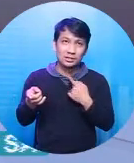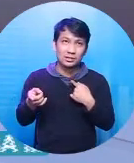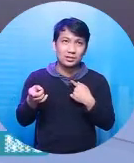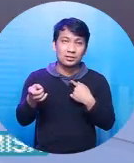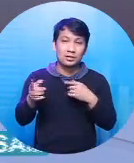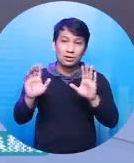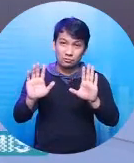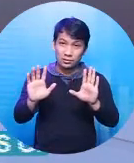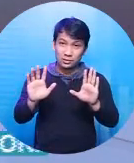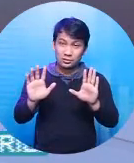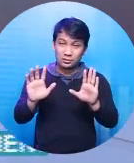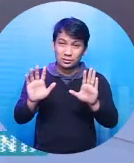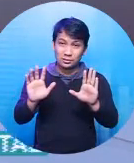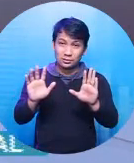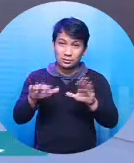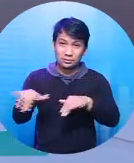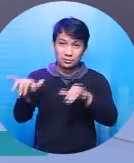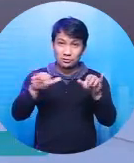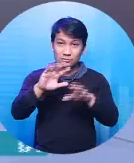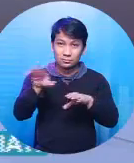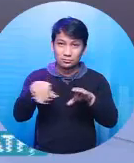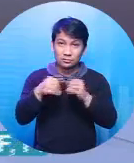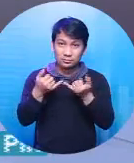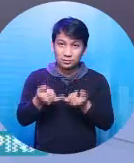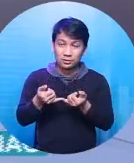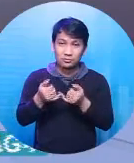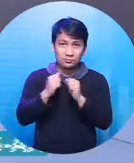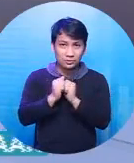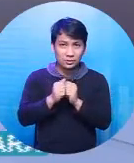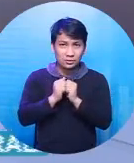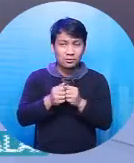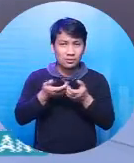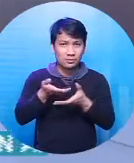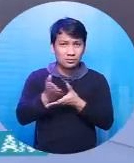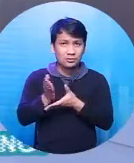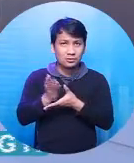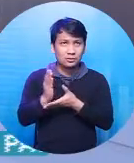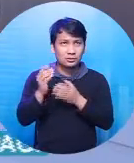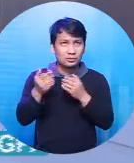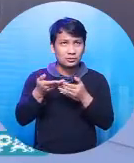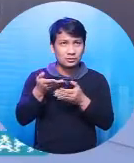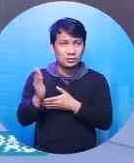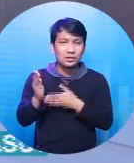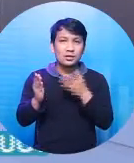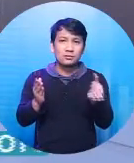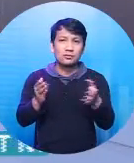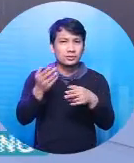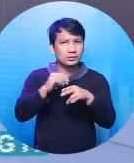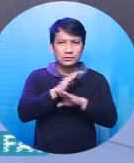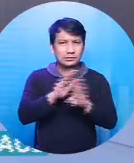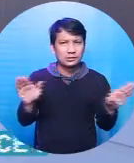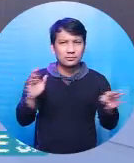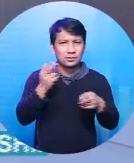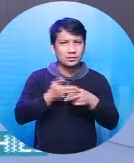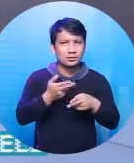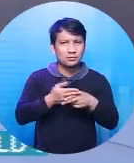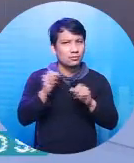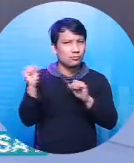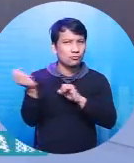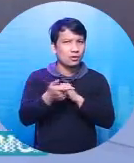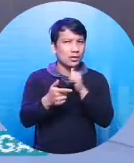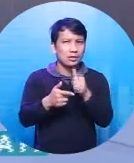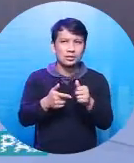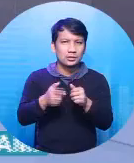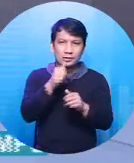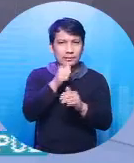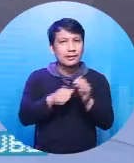mga involved dito ay bibigyan po natin ng alias, hindi po natin pangangalanan, at hindi po natin pakikita yung mukha